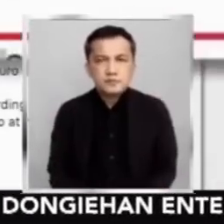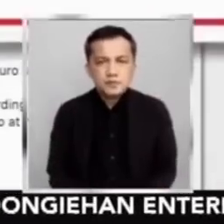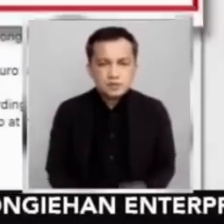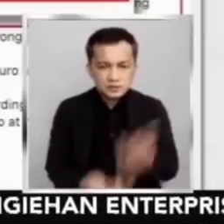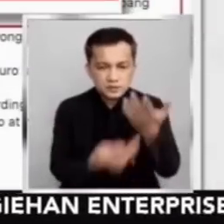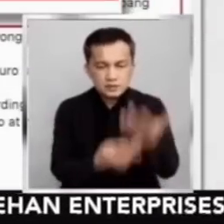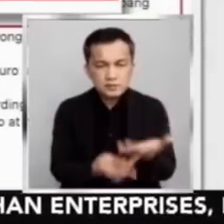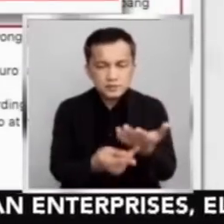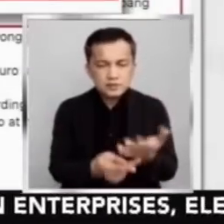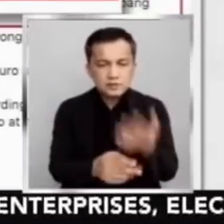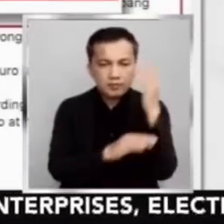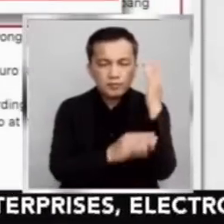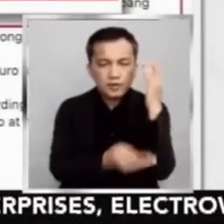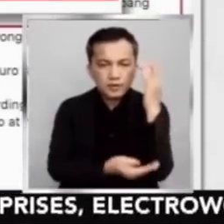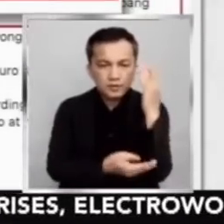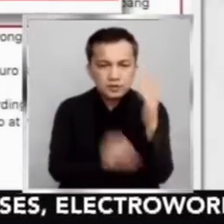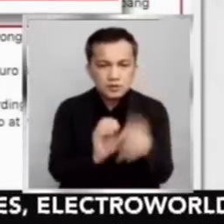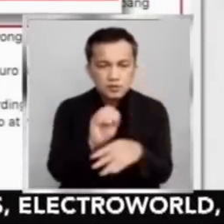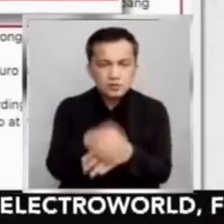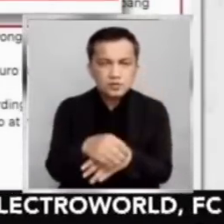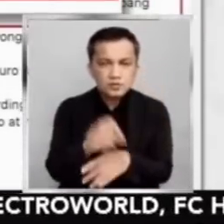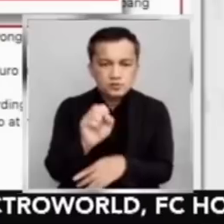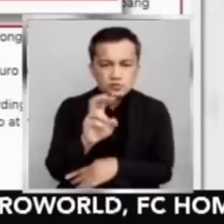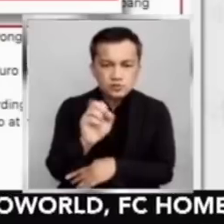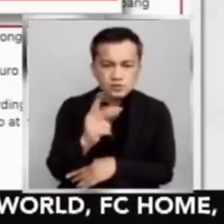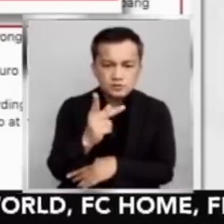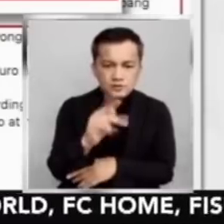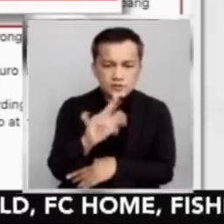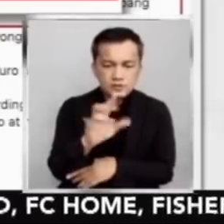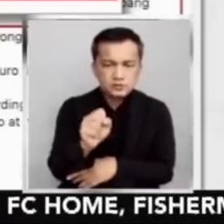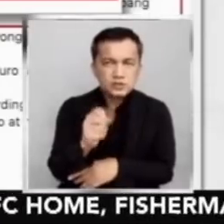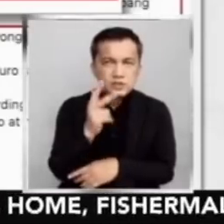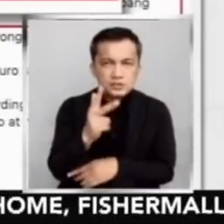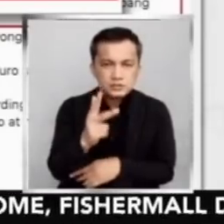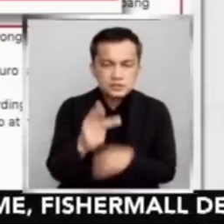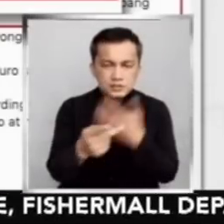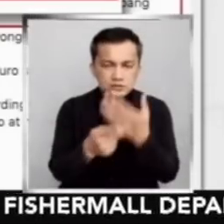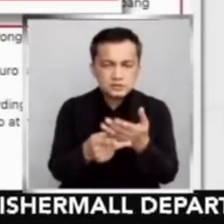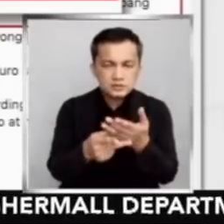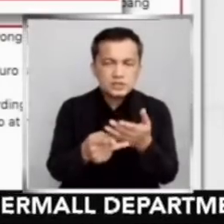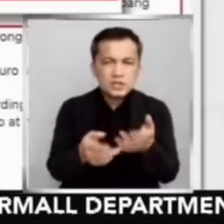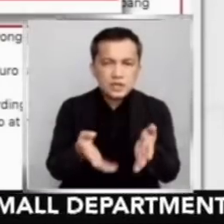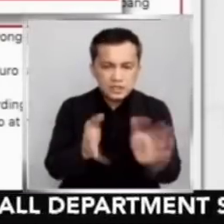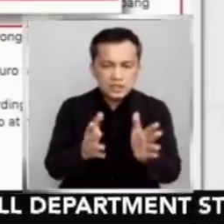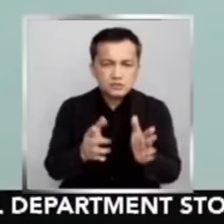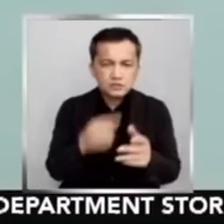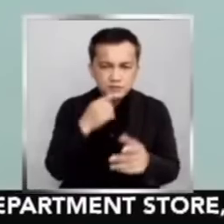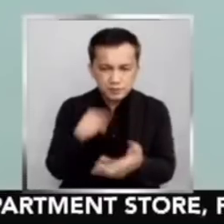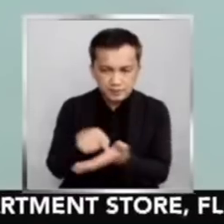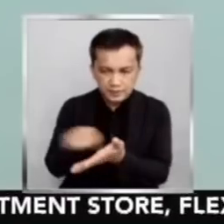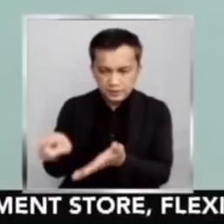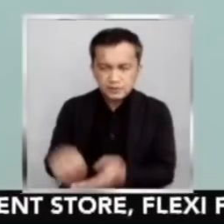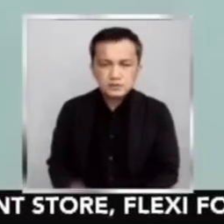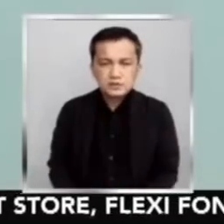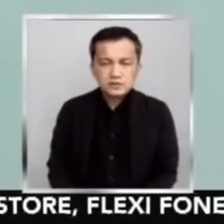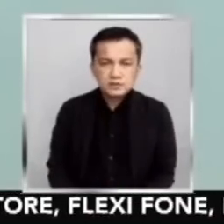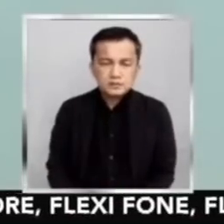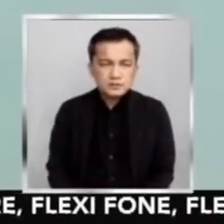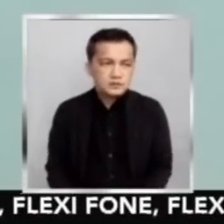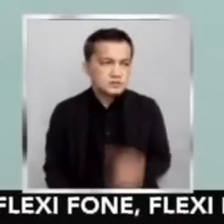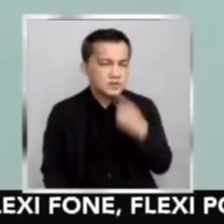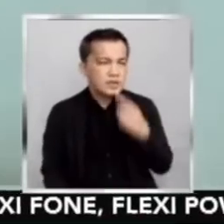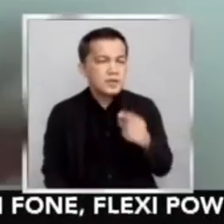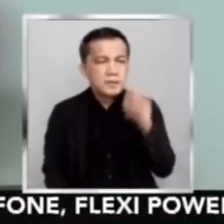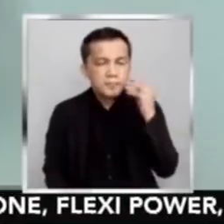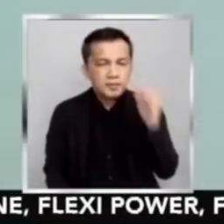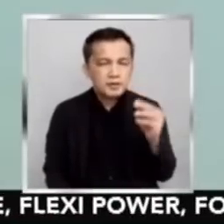bagahe, sumobra ng 12 kilos sa 30 kilos na allowed baggage na sabi niya ibabayaran na lang niya. Sabi niya, ma'am,